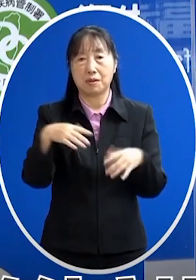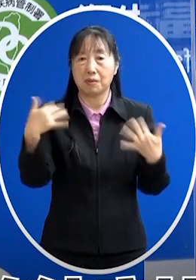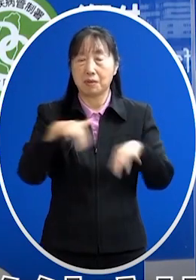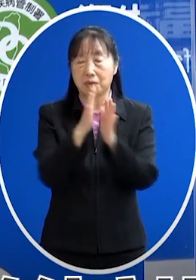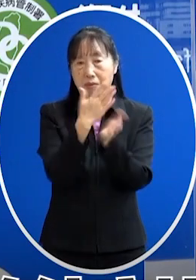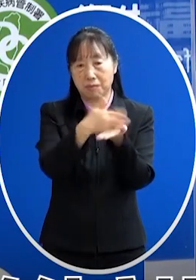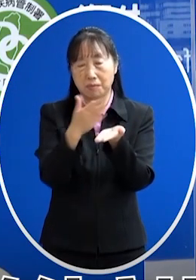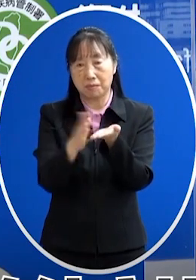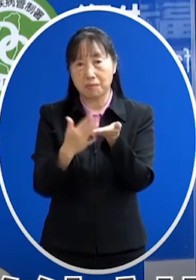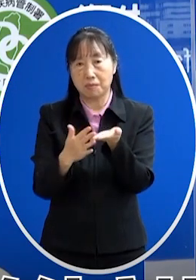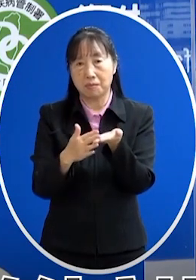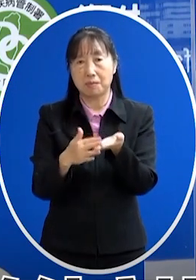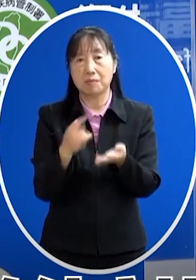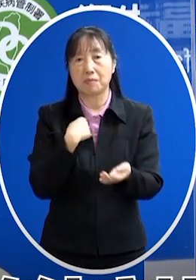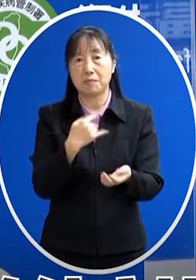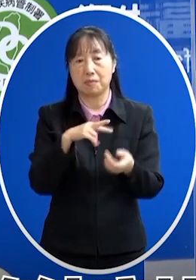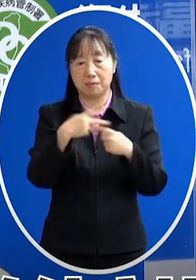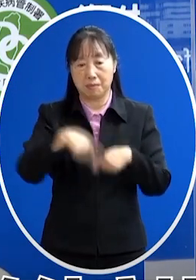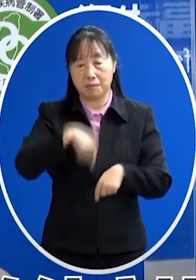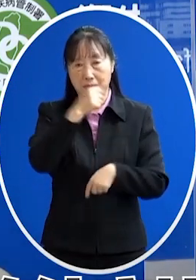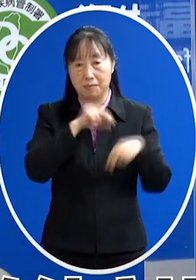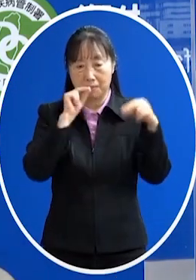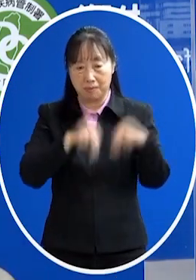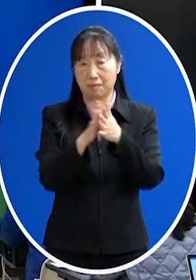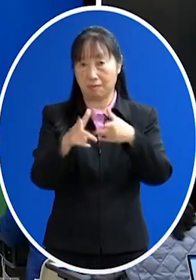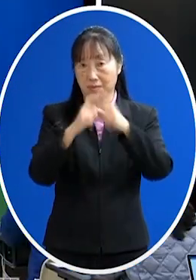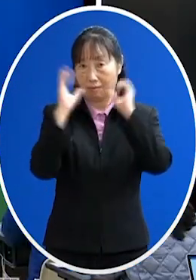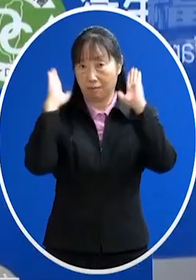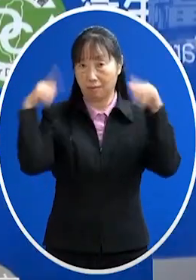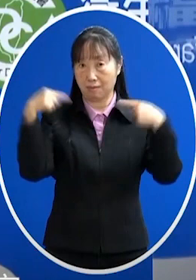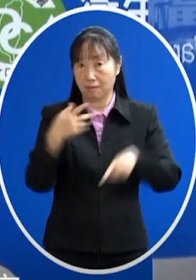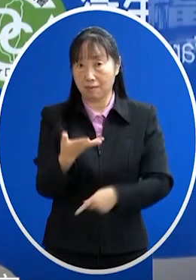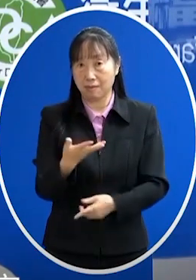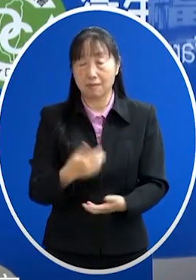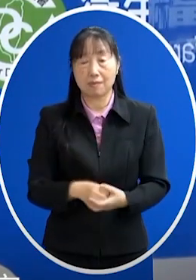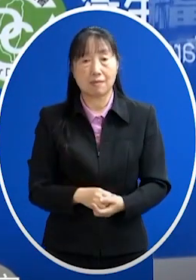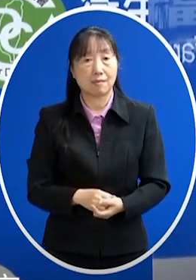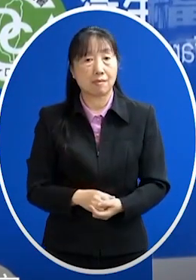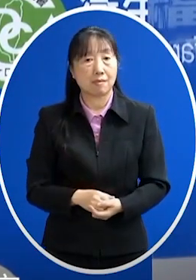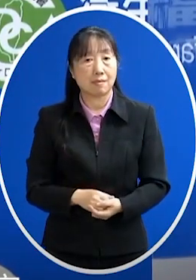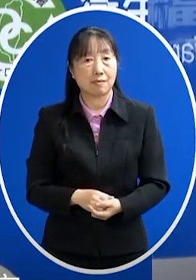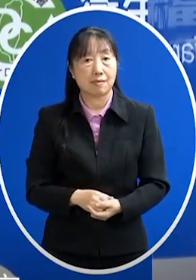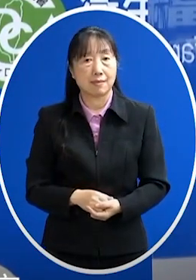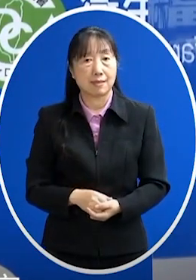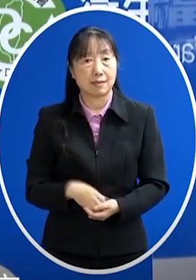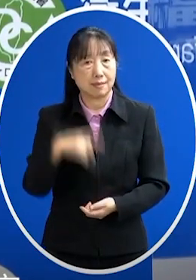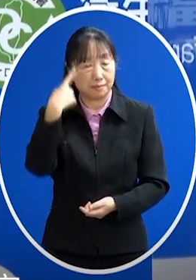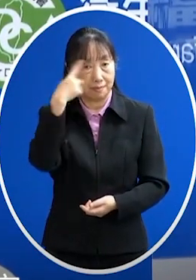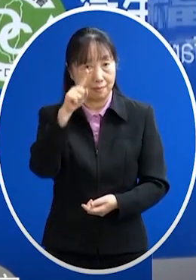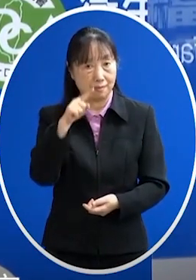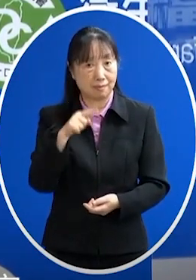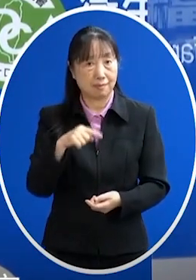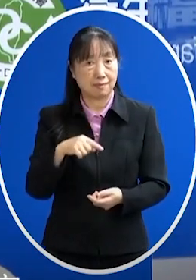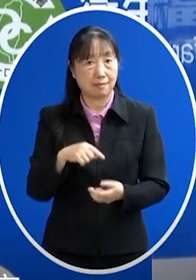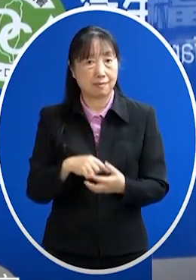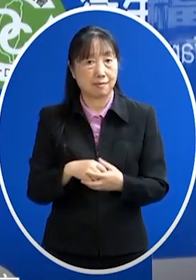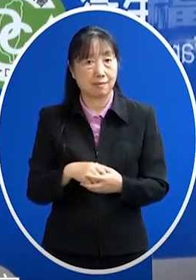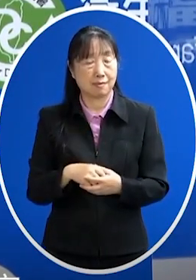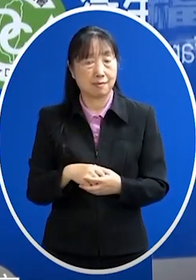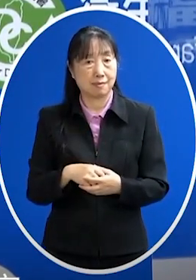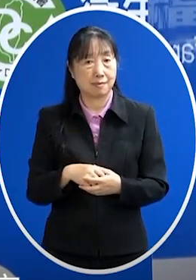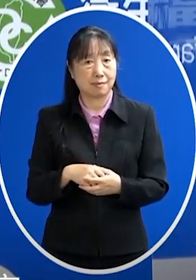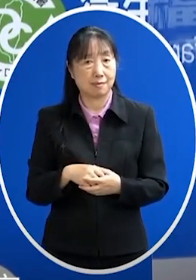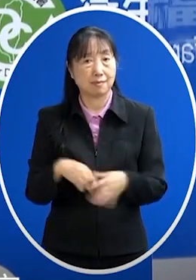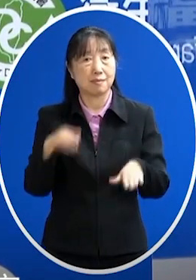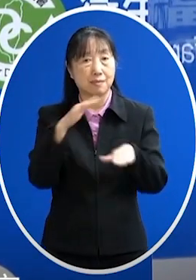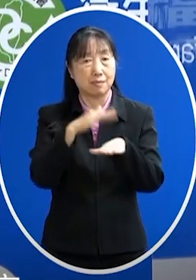签署合约哈，与台湾一起哈终结疫情。会明天开始哈，应该是有一些还是